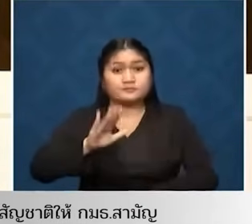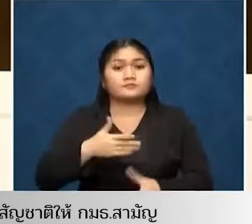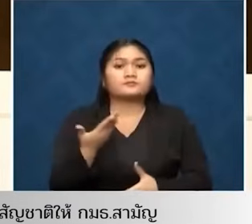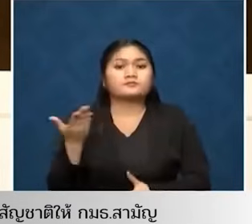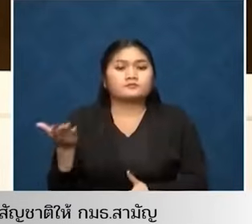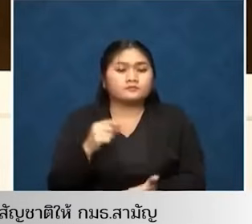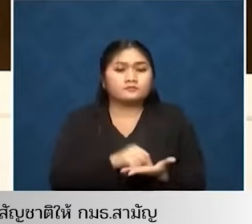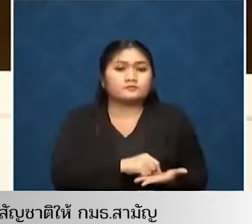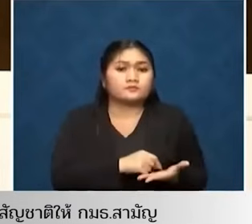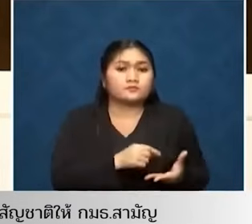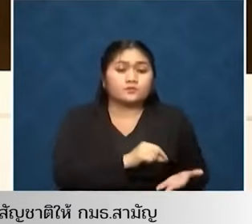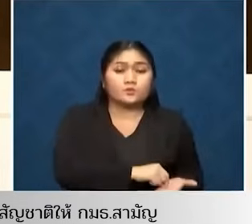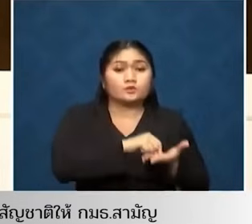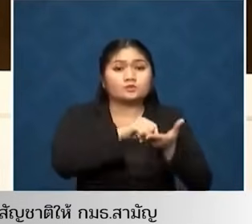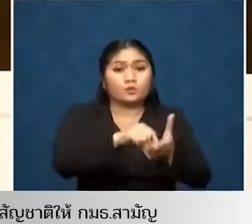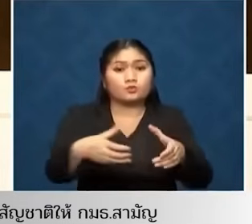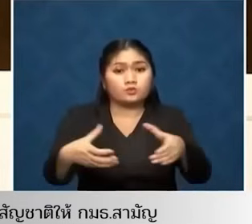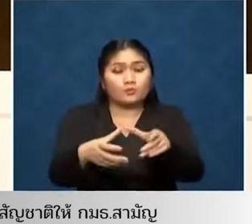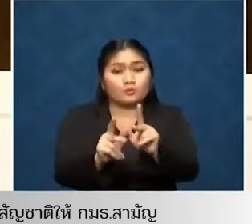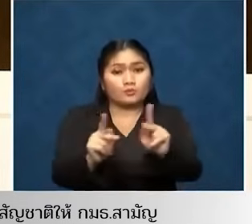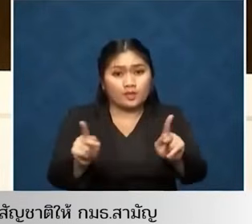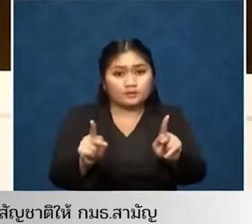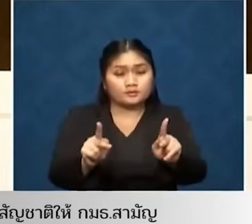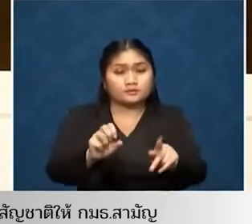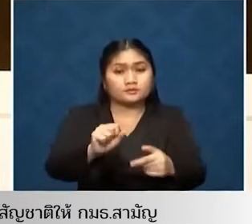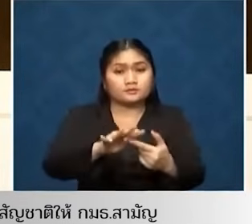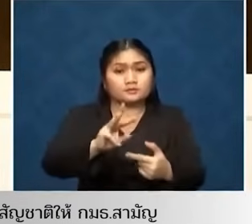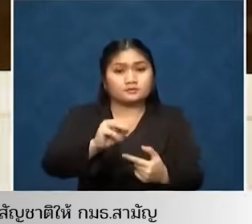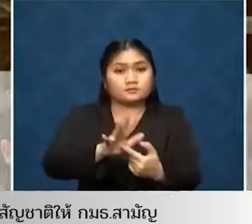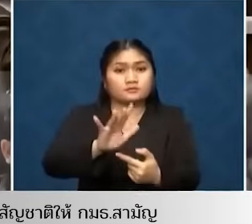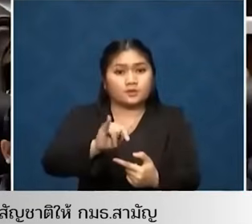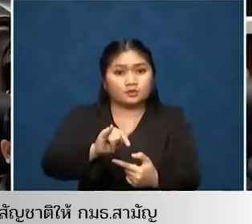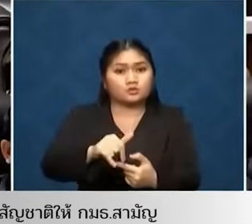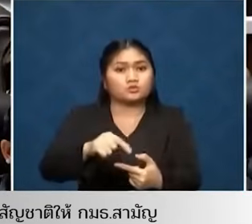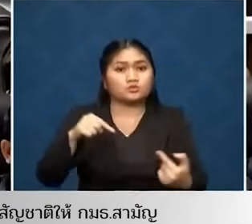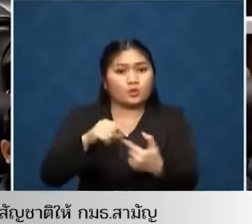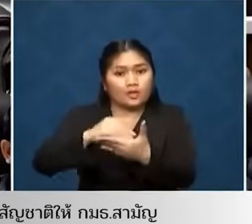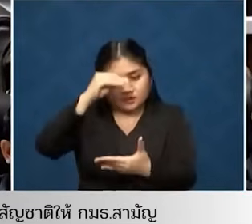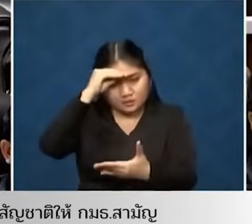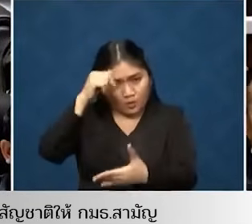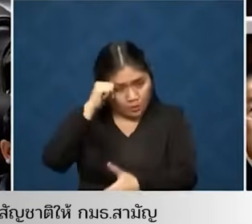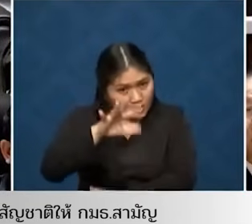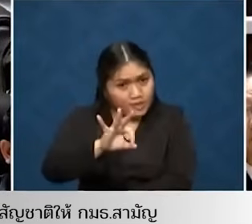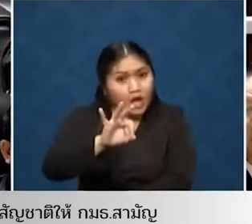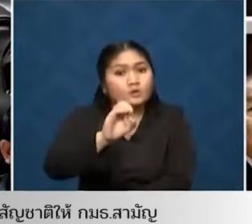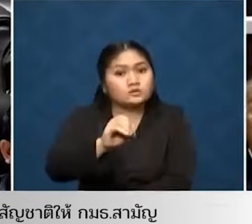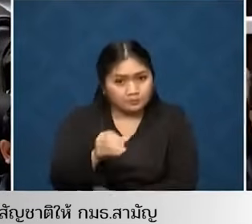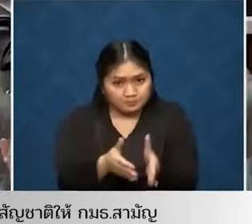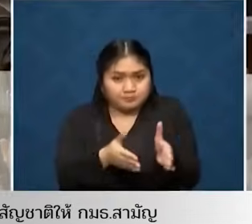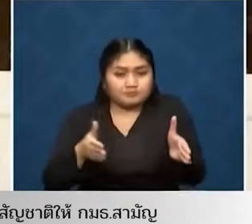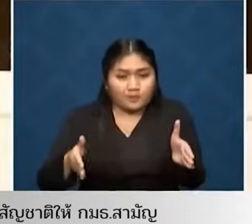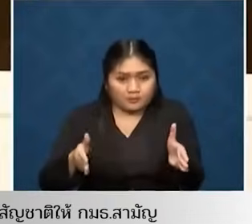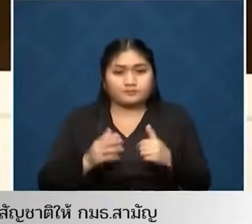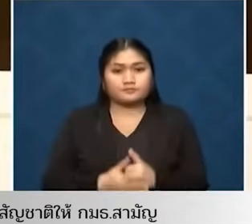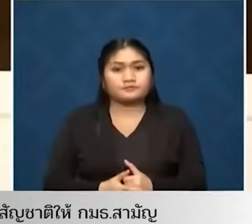ที่กรรมาธิการสามัญชุดการศึกษาครับเป็นเวลา90วันครับ อันนี้ถือว่าประนีประนอมนะครับนะ